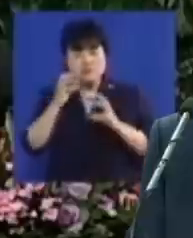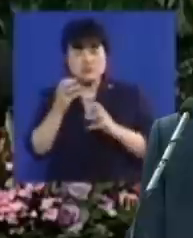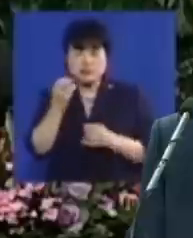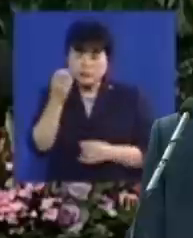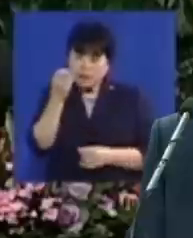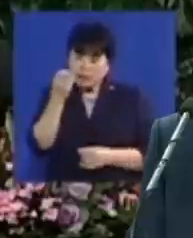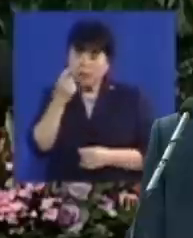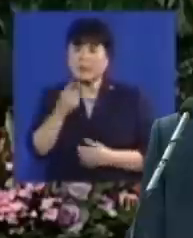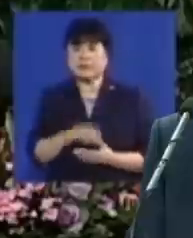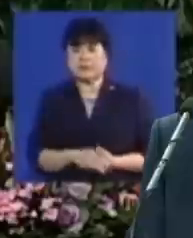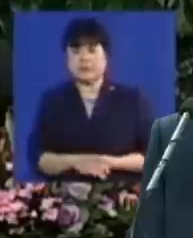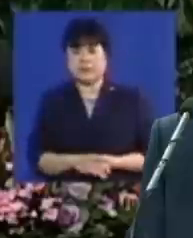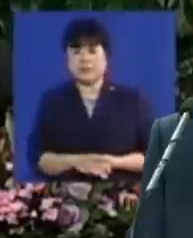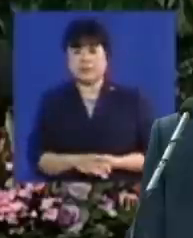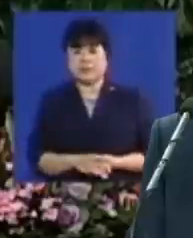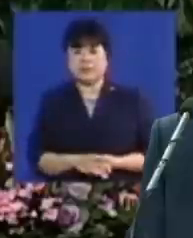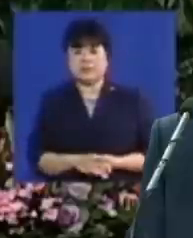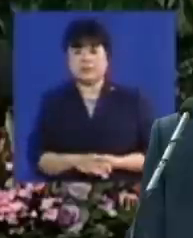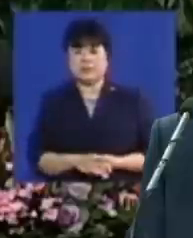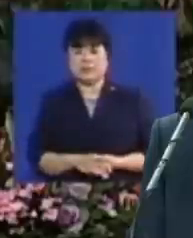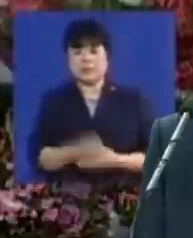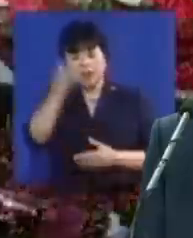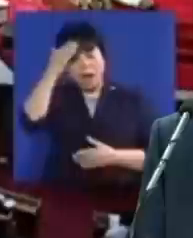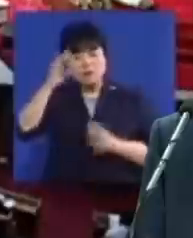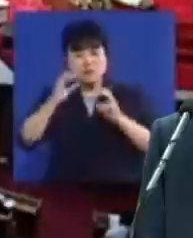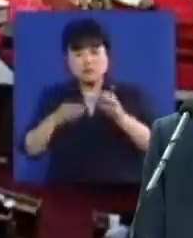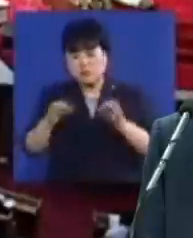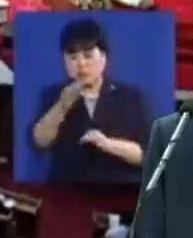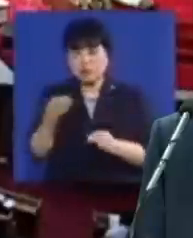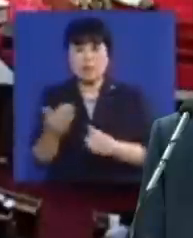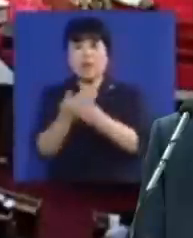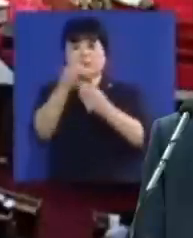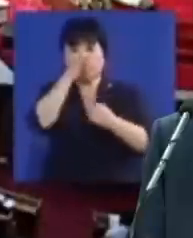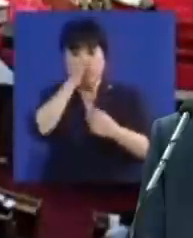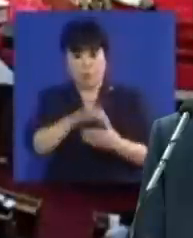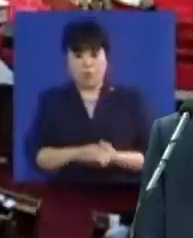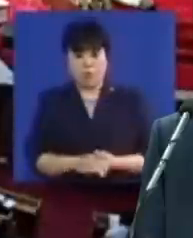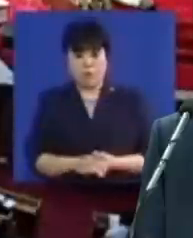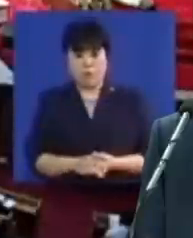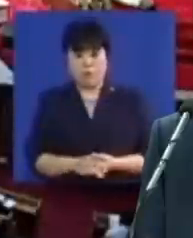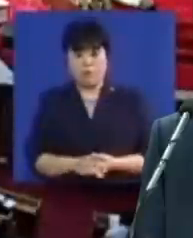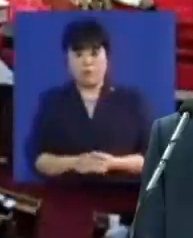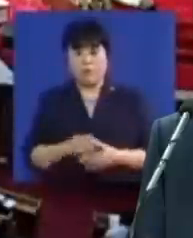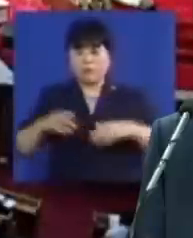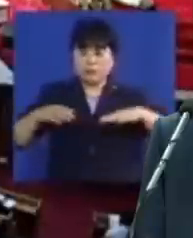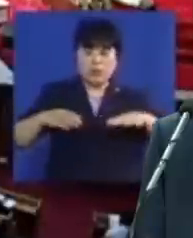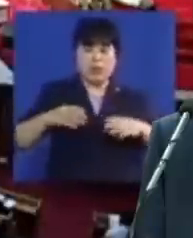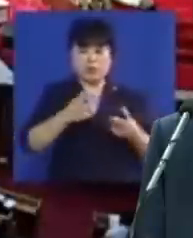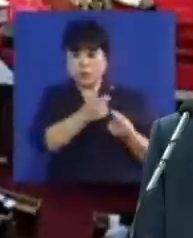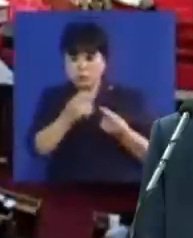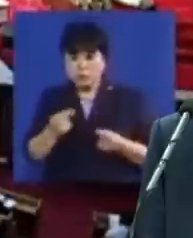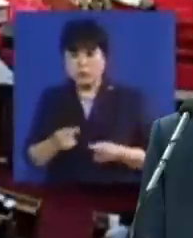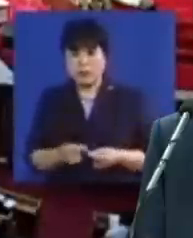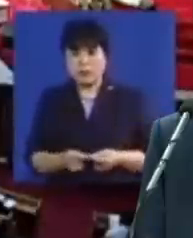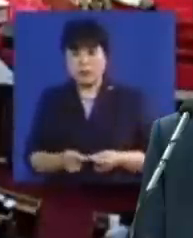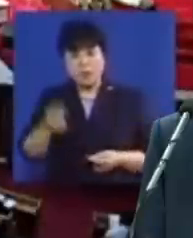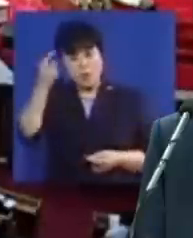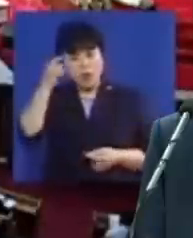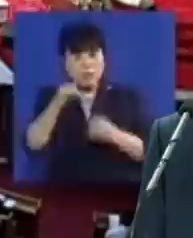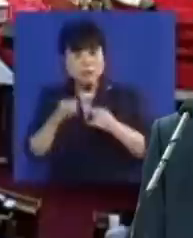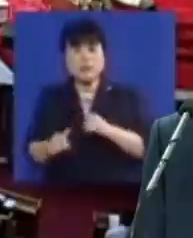일이라고 논평을 했습니다. 우리 한국의 경제성장은 굉장한 자랑거리가 되는데 왜